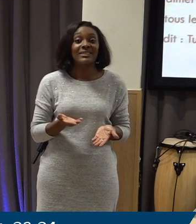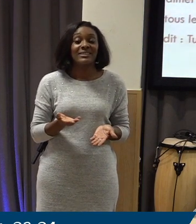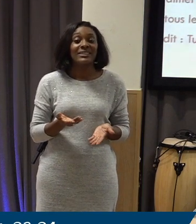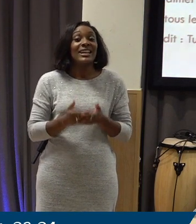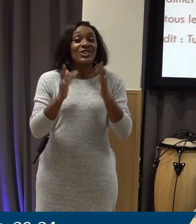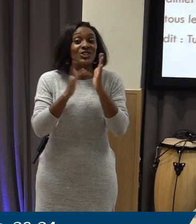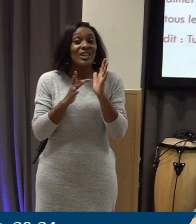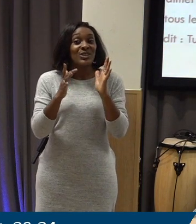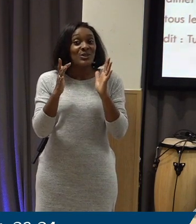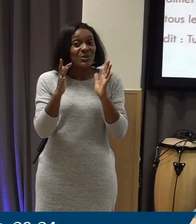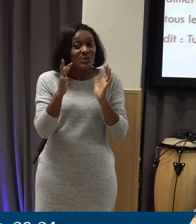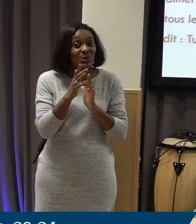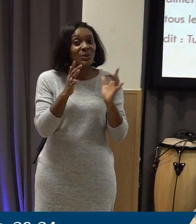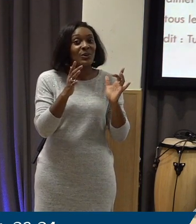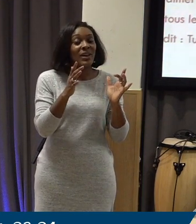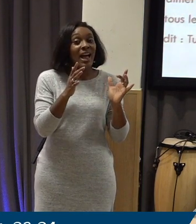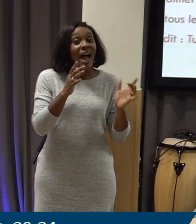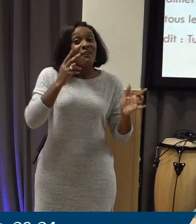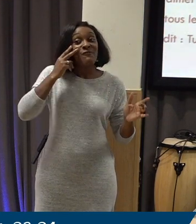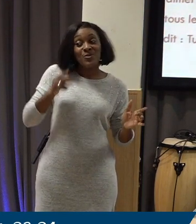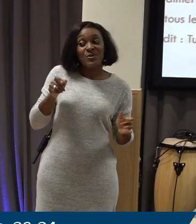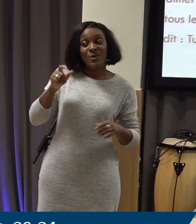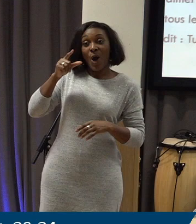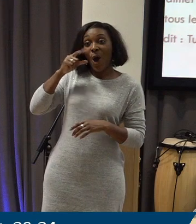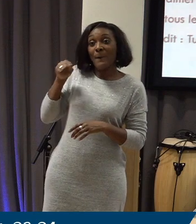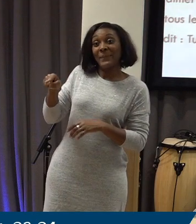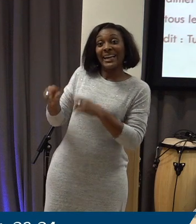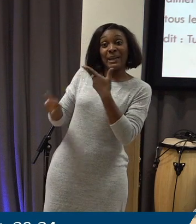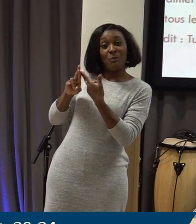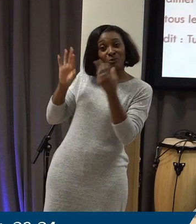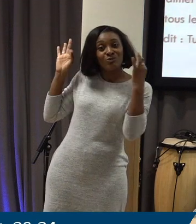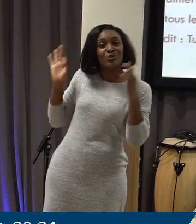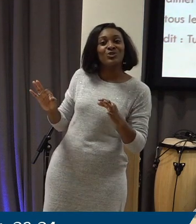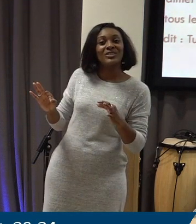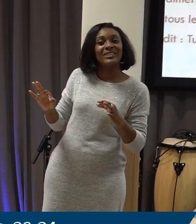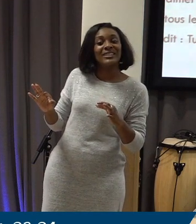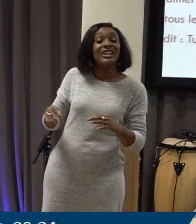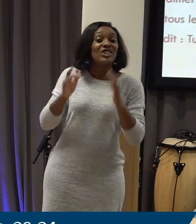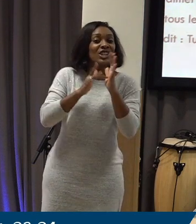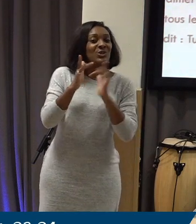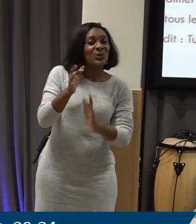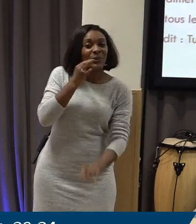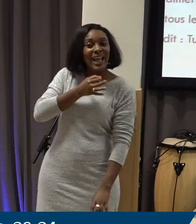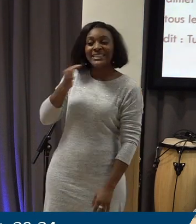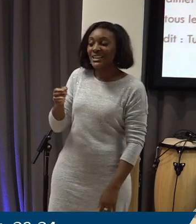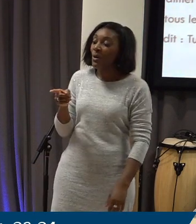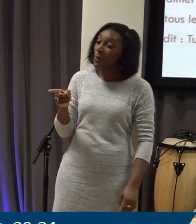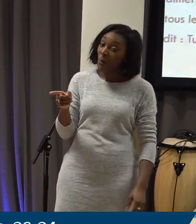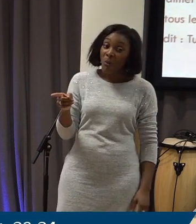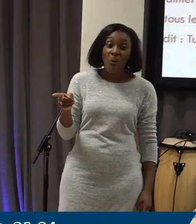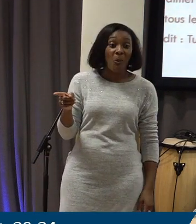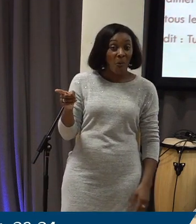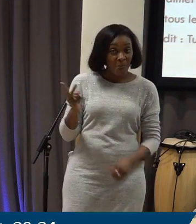Jésus, voyant qu'il avait répondu avec intelligence, lui dit, « Tu n'es pas loin du royaume de